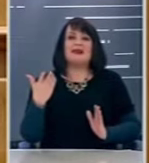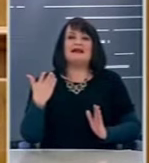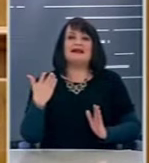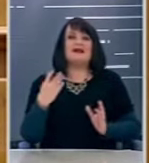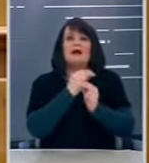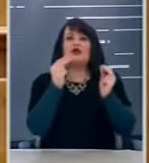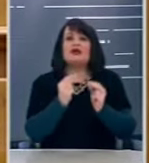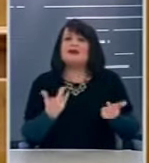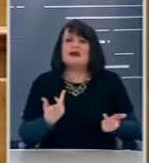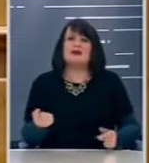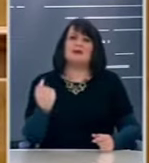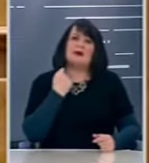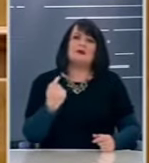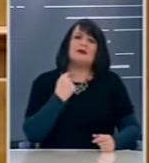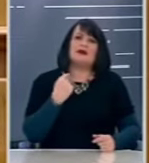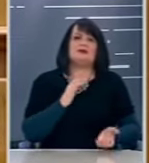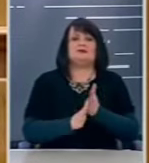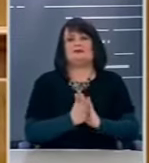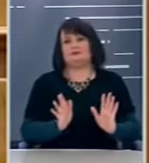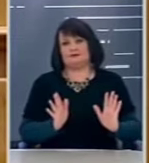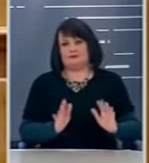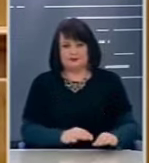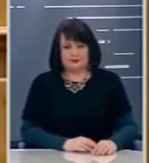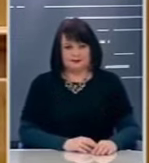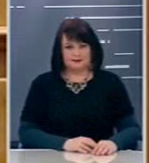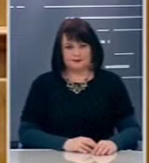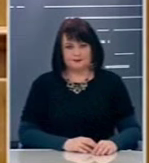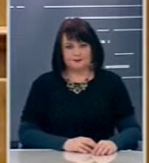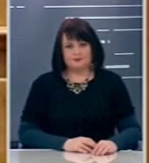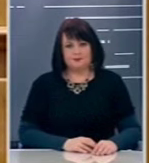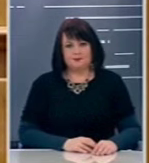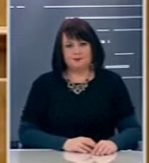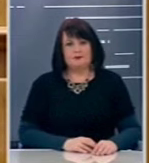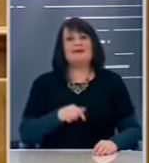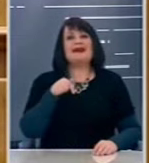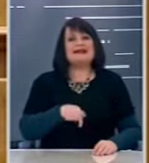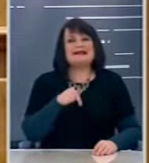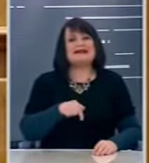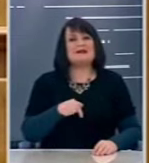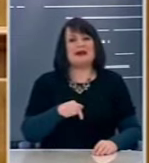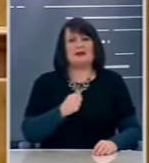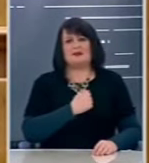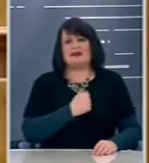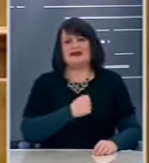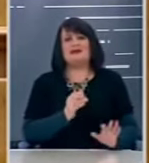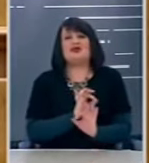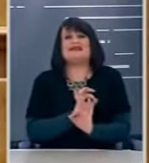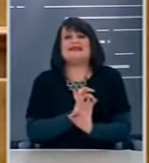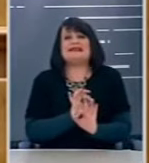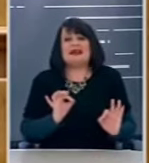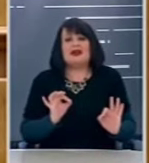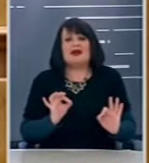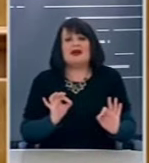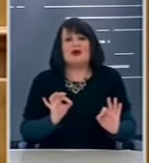χάνουμε, ποτέ να κερδίζουμε. Και σήμερα έχω την απόλυτη πεποίθηση ότι πετύχαμε έναν